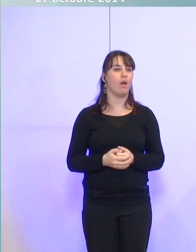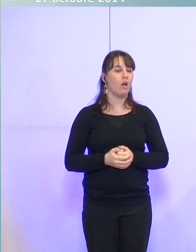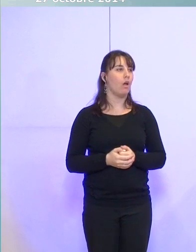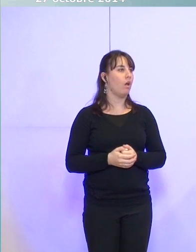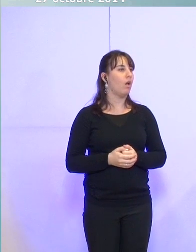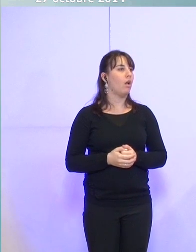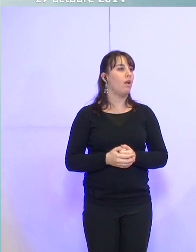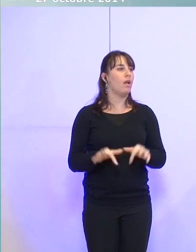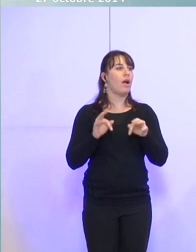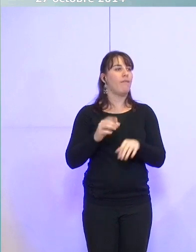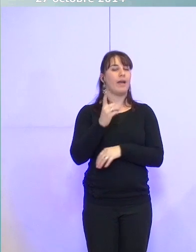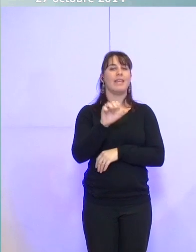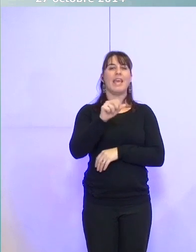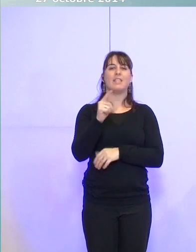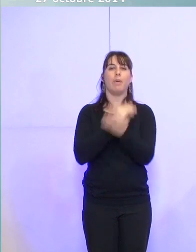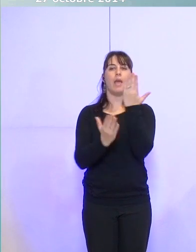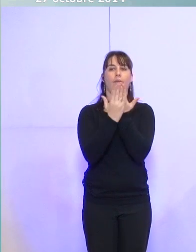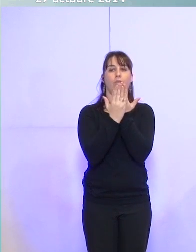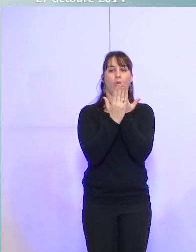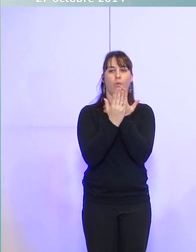et l'avenant à la DSP.